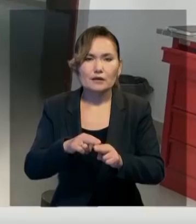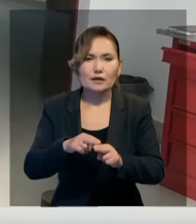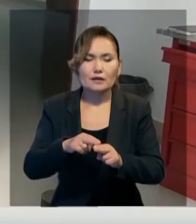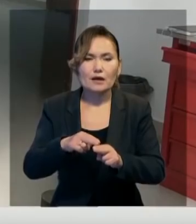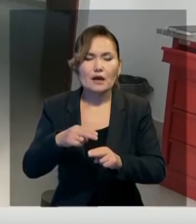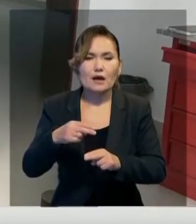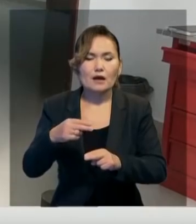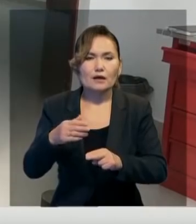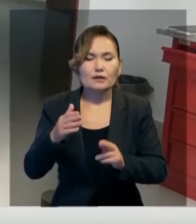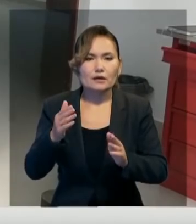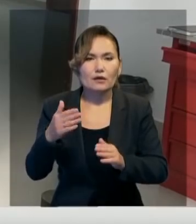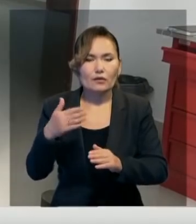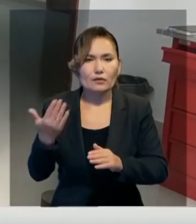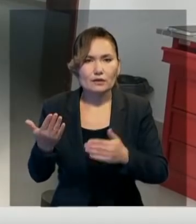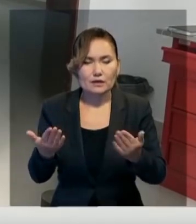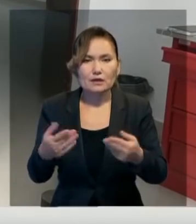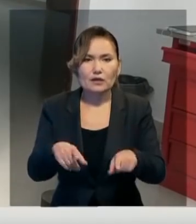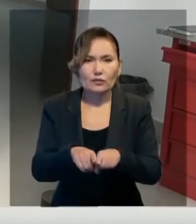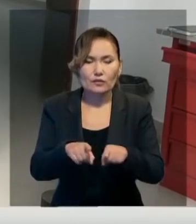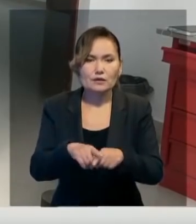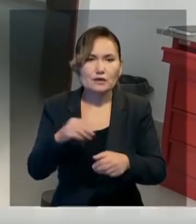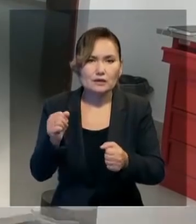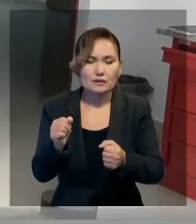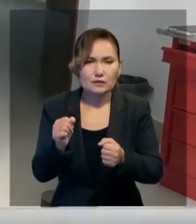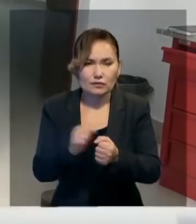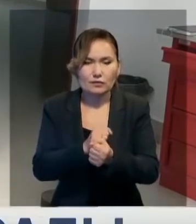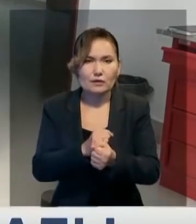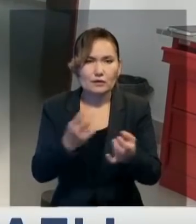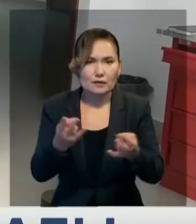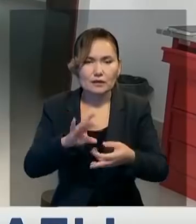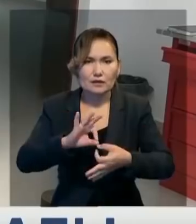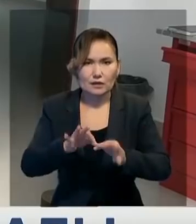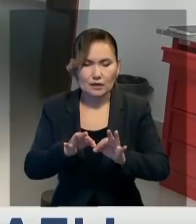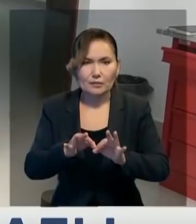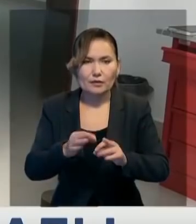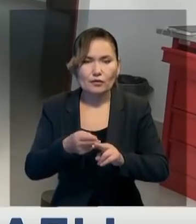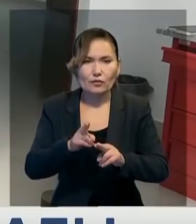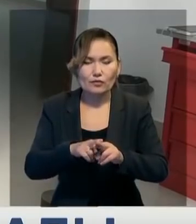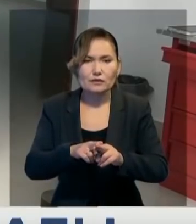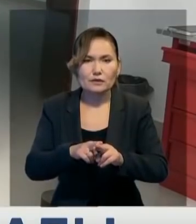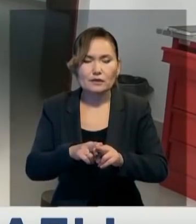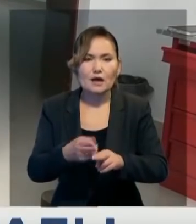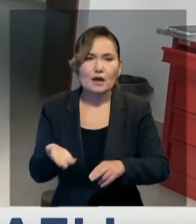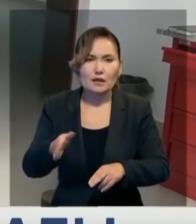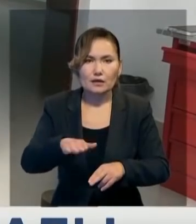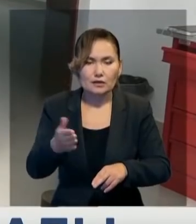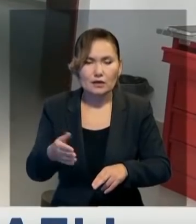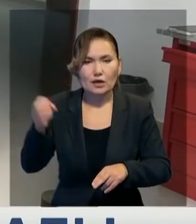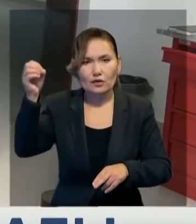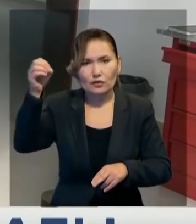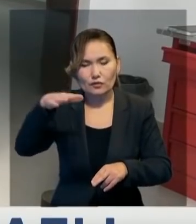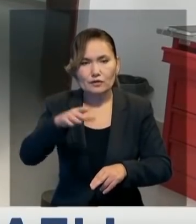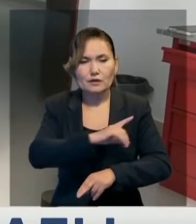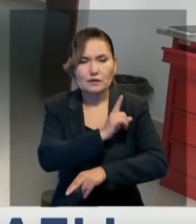басын, мұрын сиырдың жапасын жап, кептіреді екен. Біреудір қазір кілі